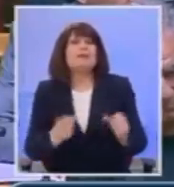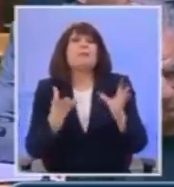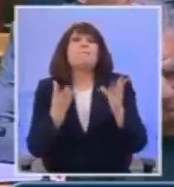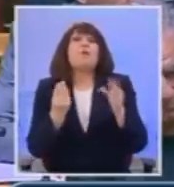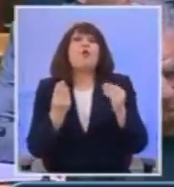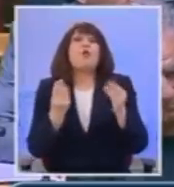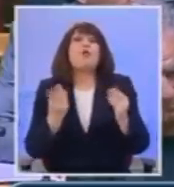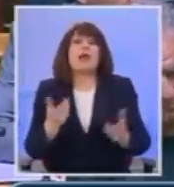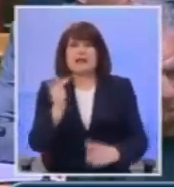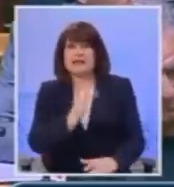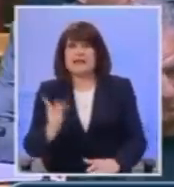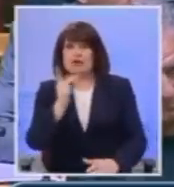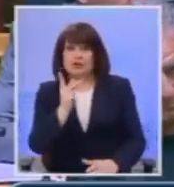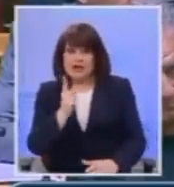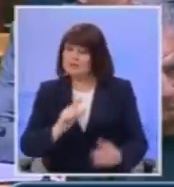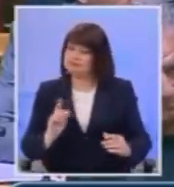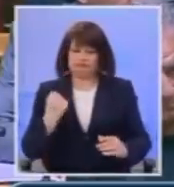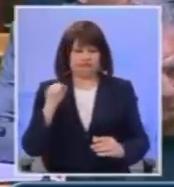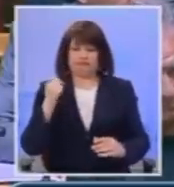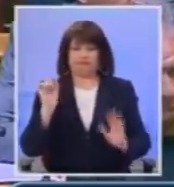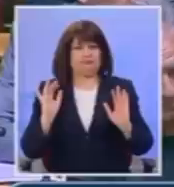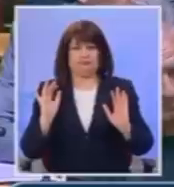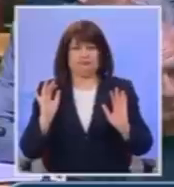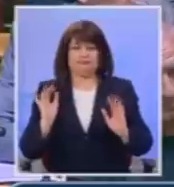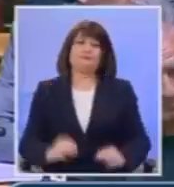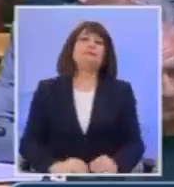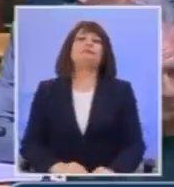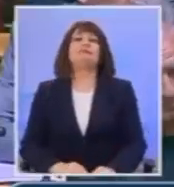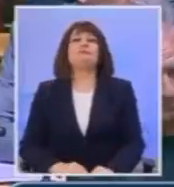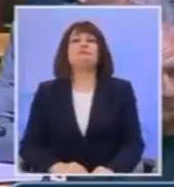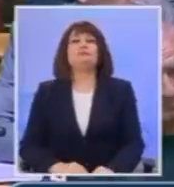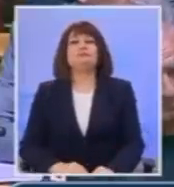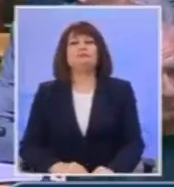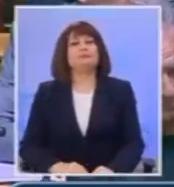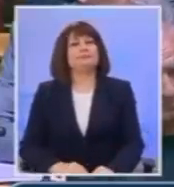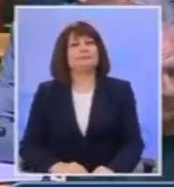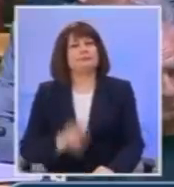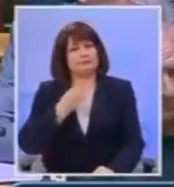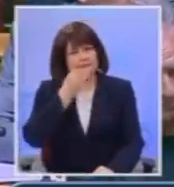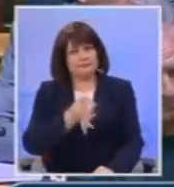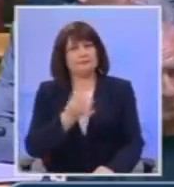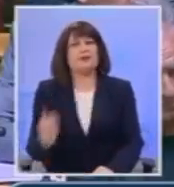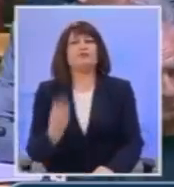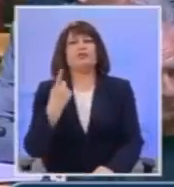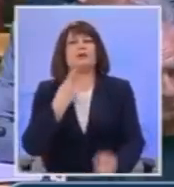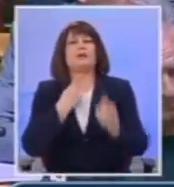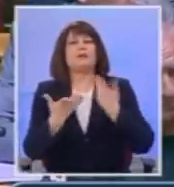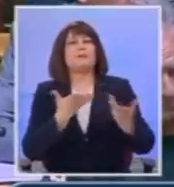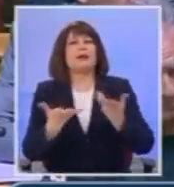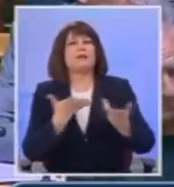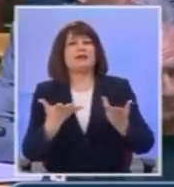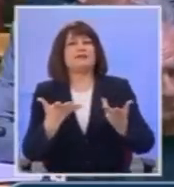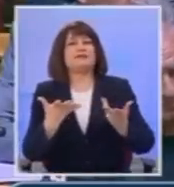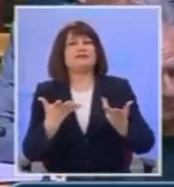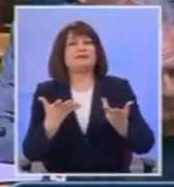θέματα που η κοινωνία είναι απέναντί σας. Και να σας πω το εξής. Και το είπε ο καινούριος διαπραγματευτής, ο καινούριος υπουργός